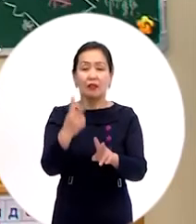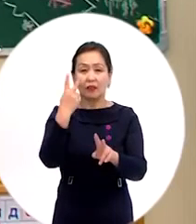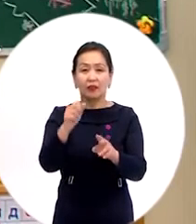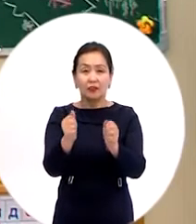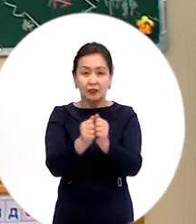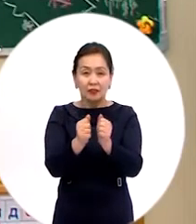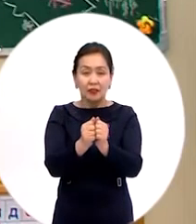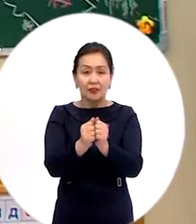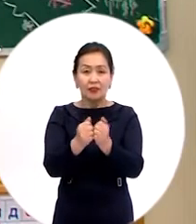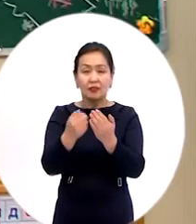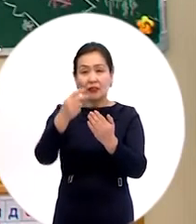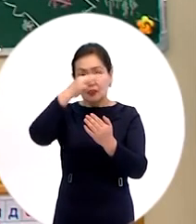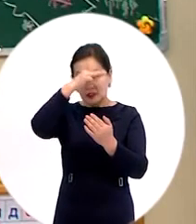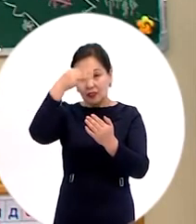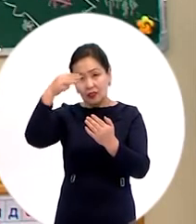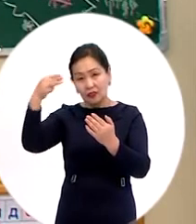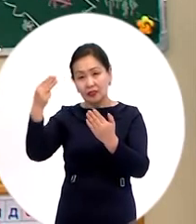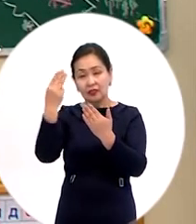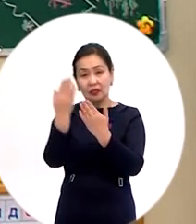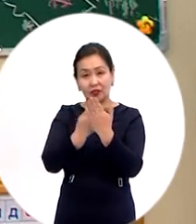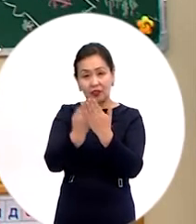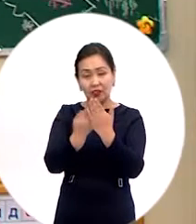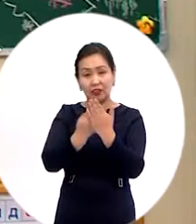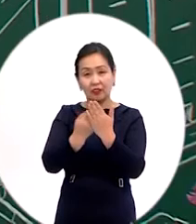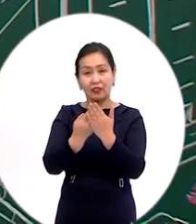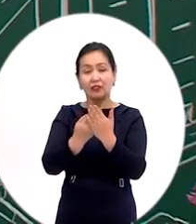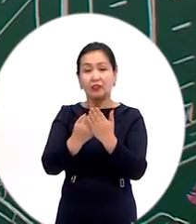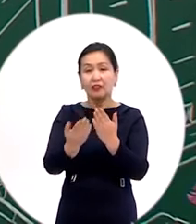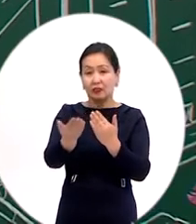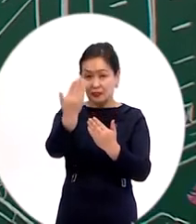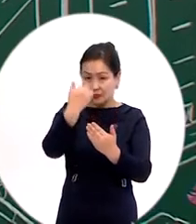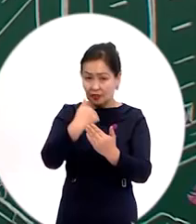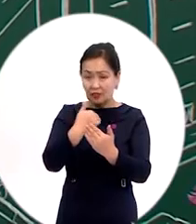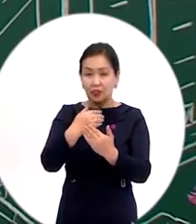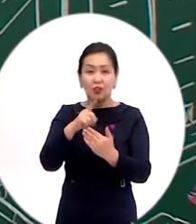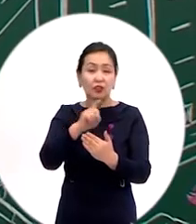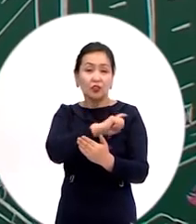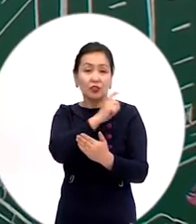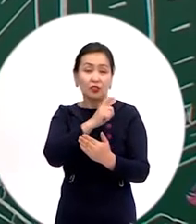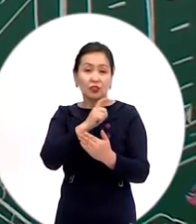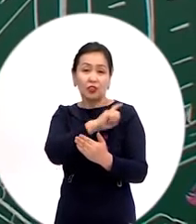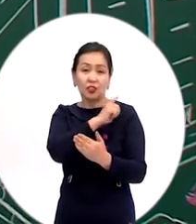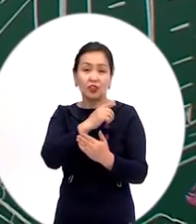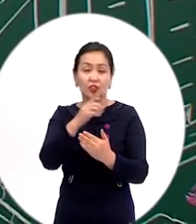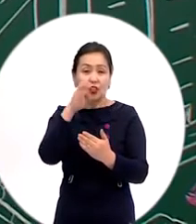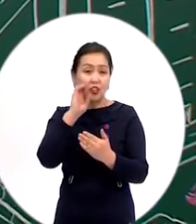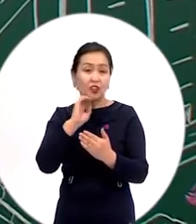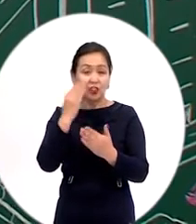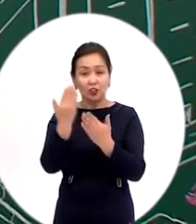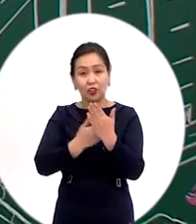Хоёр найз маань кино театрт ирлээ. Кино театрт ирж хөгжилтэй, сонирхолтой кино үзээд